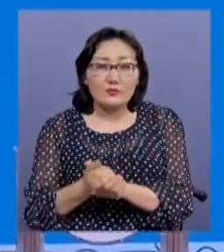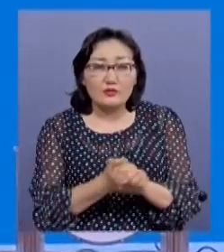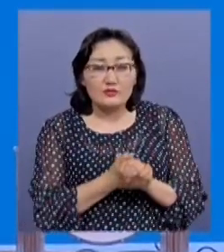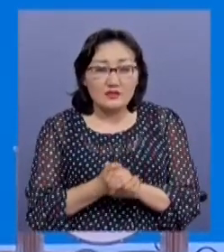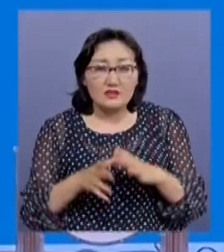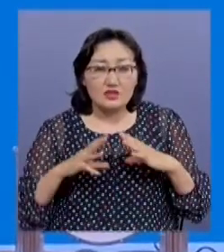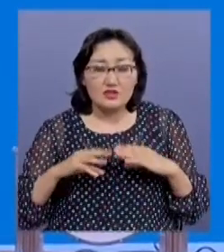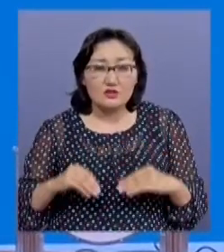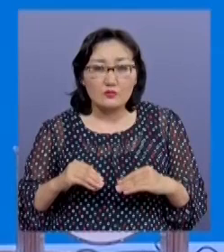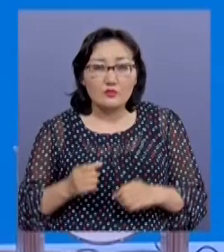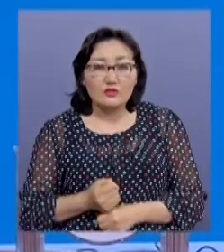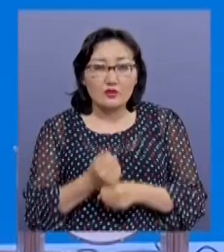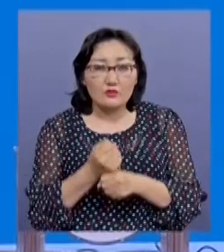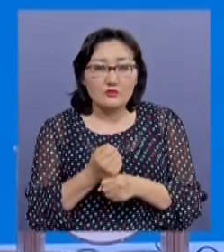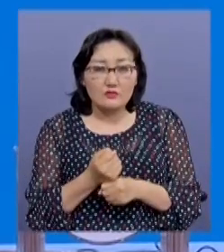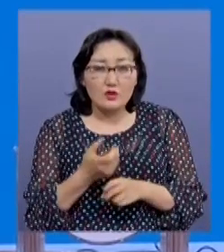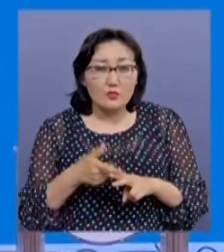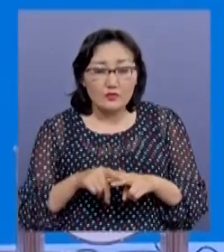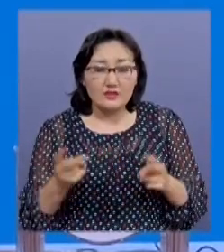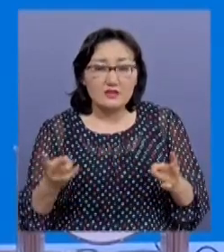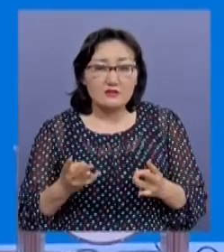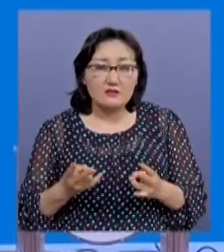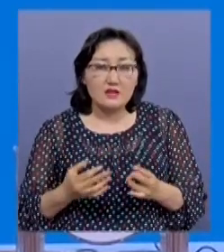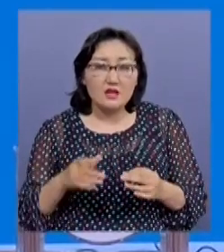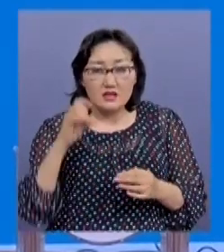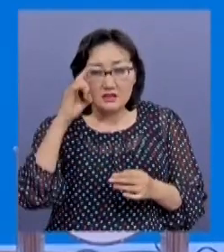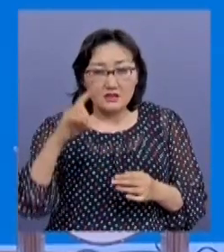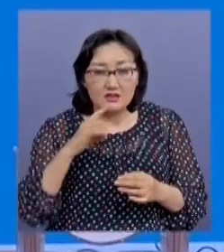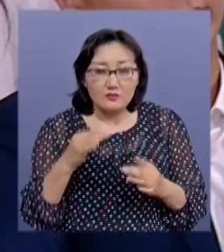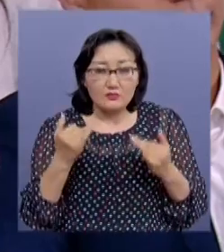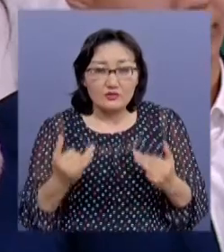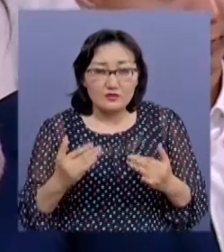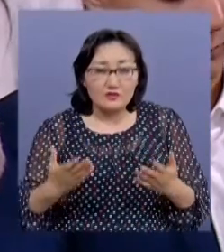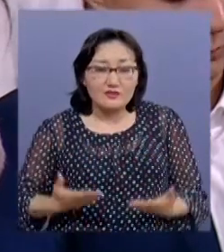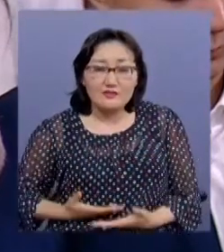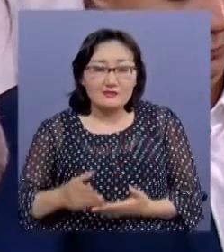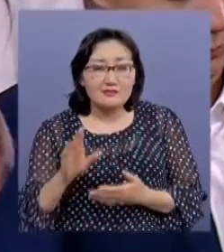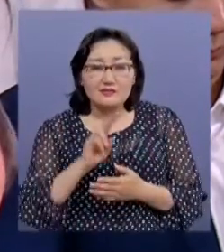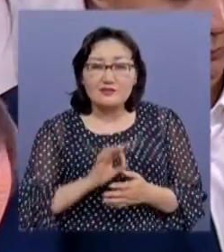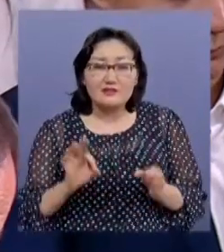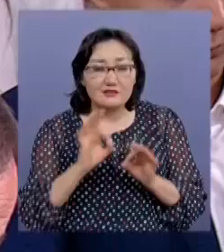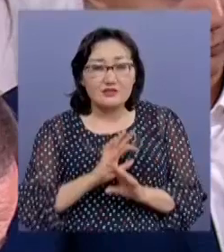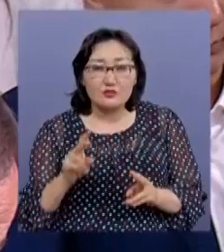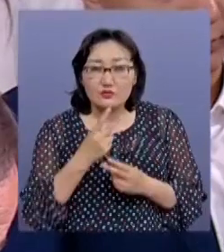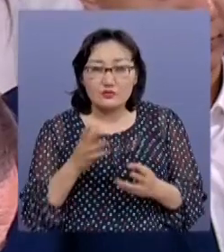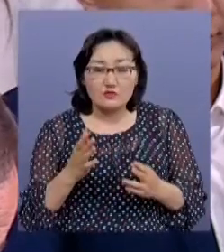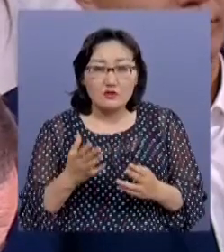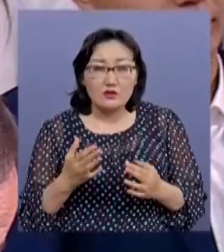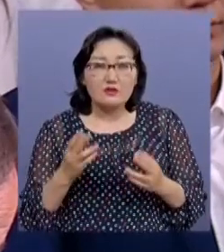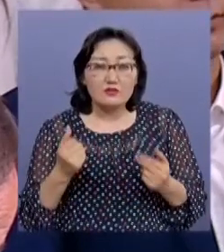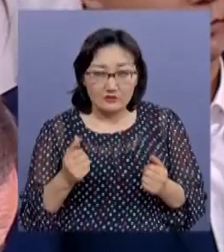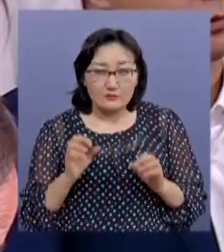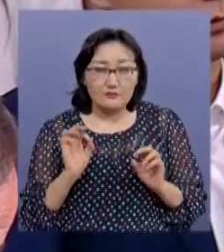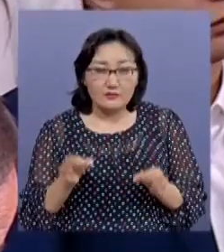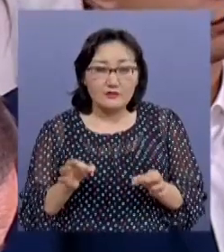тыныштықты қолдауымыз өте қажет. Қазақ дәл бүгінгідей өмірде ешқашан көрген жоқ. Солай ғой,